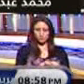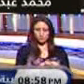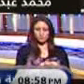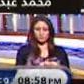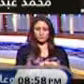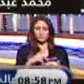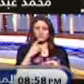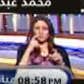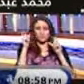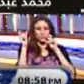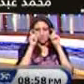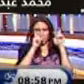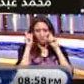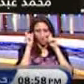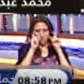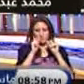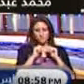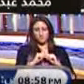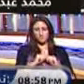بالخطه الامنيه او